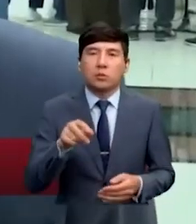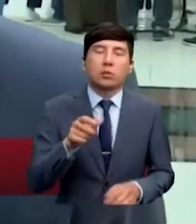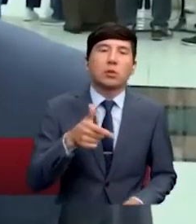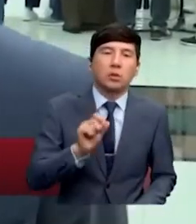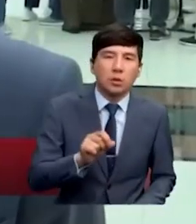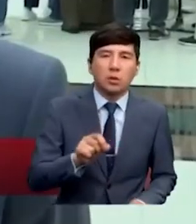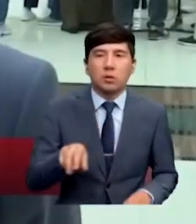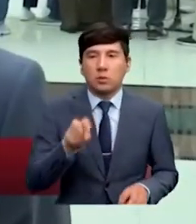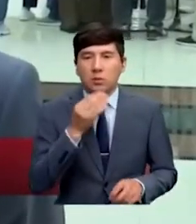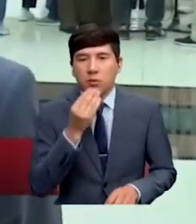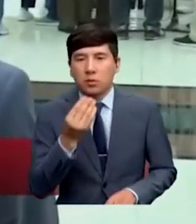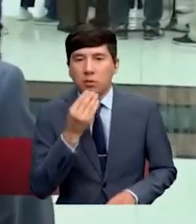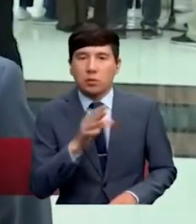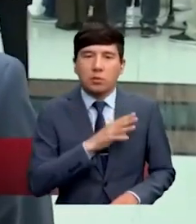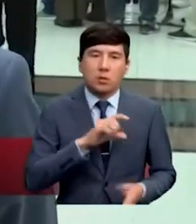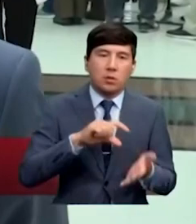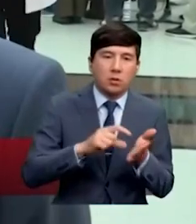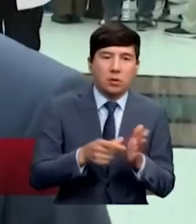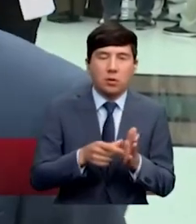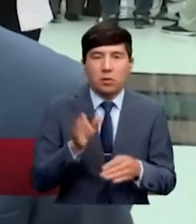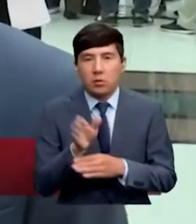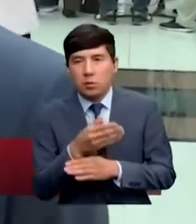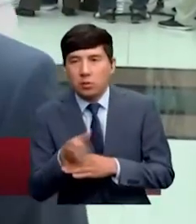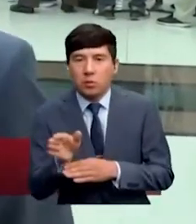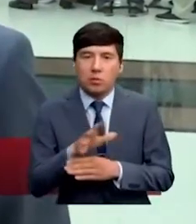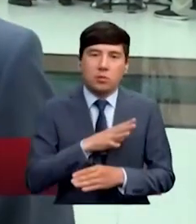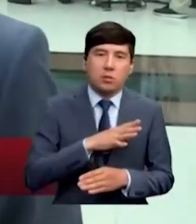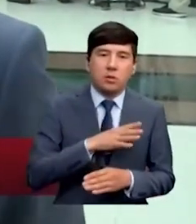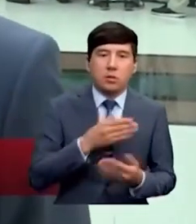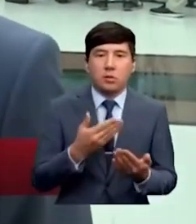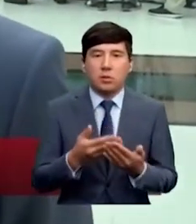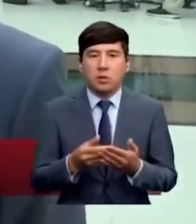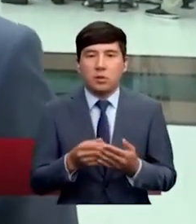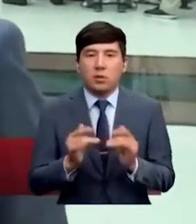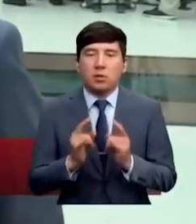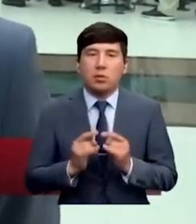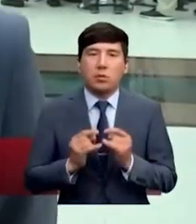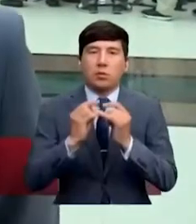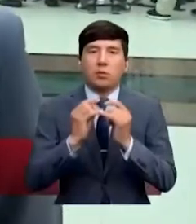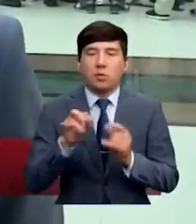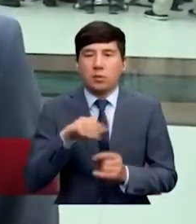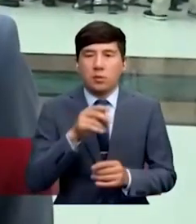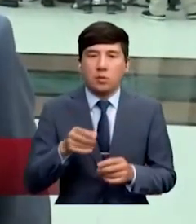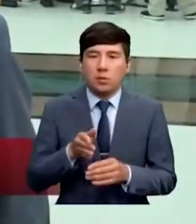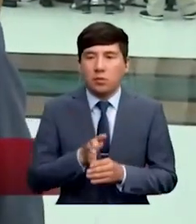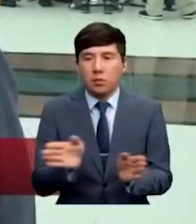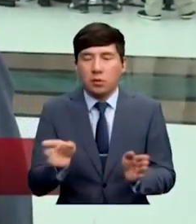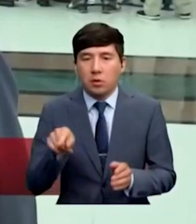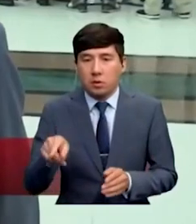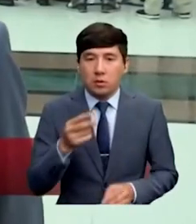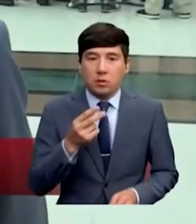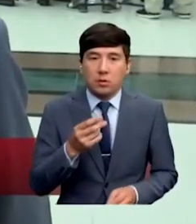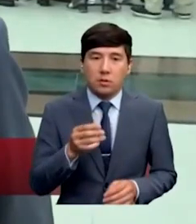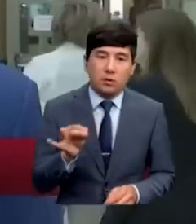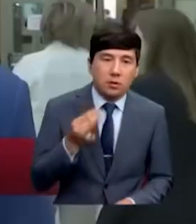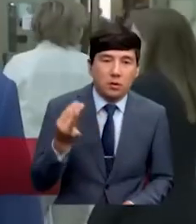Тіпті басында болды, кабинетпен де шатасып қалған себебі жедел саты лифтпен көтерілгенде екі жаққа кететін жол бар ғой. Сондай да бір